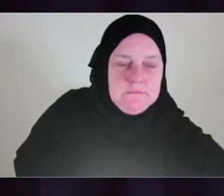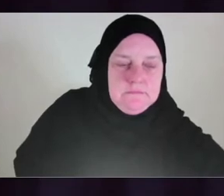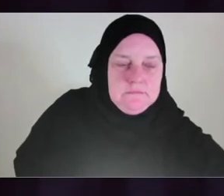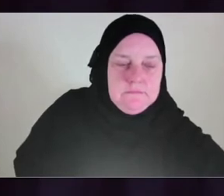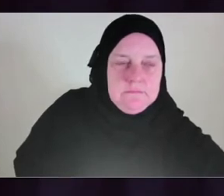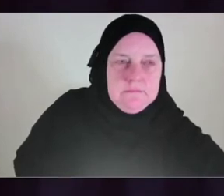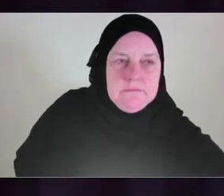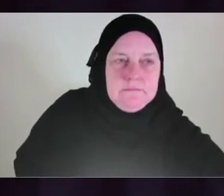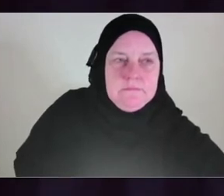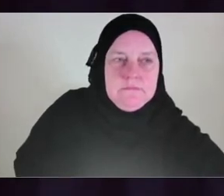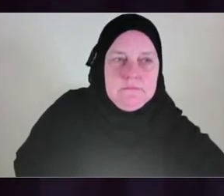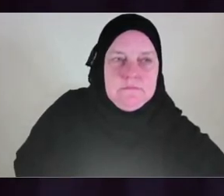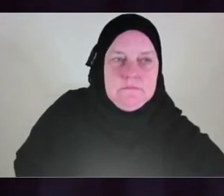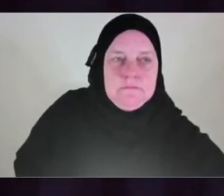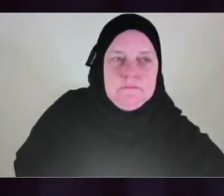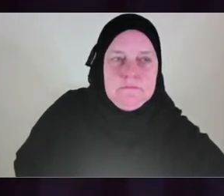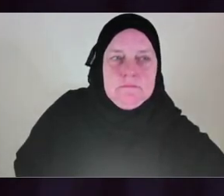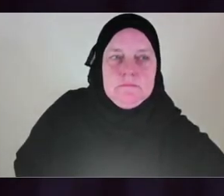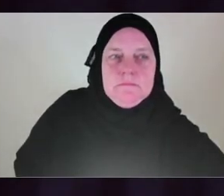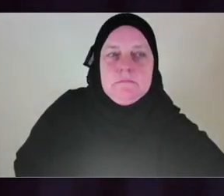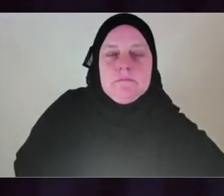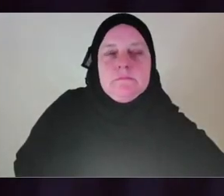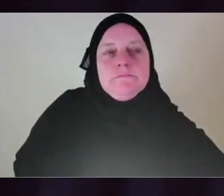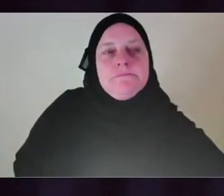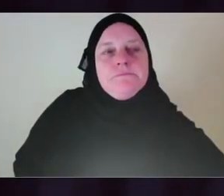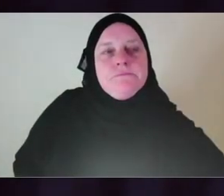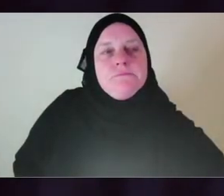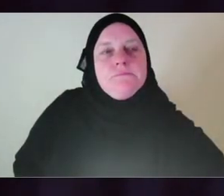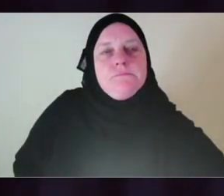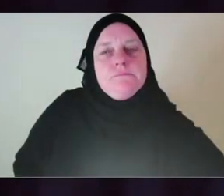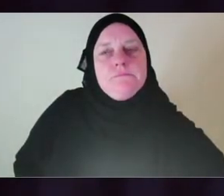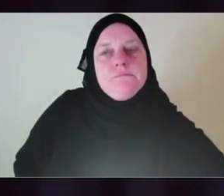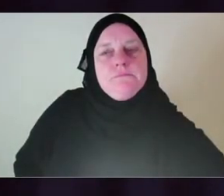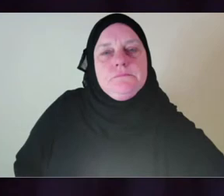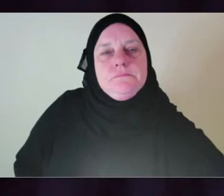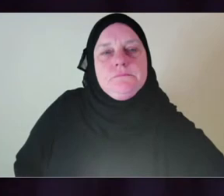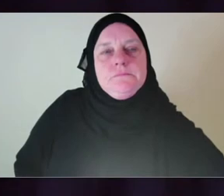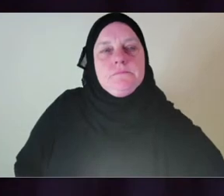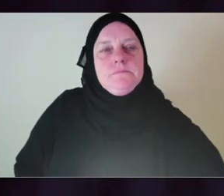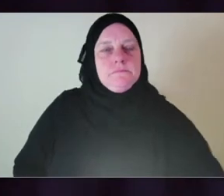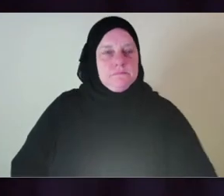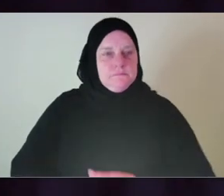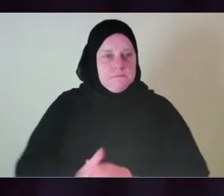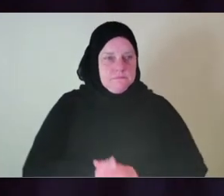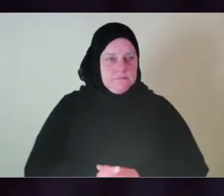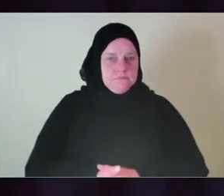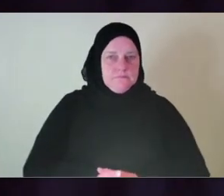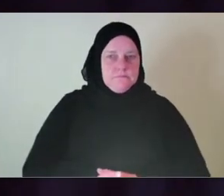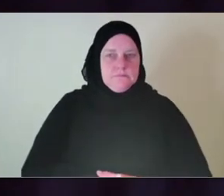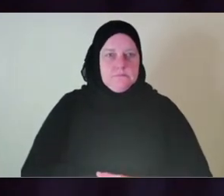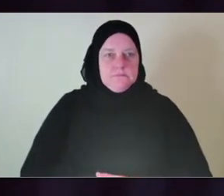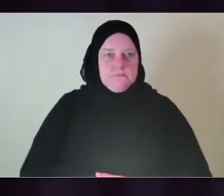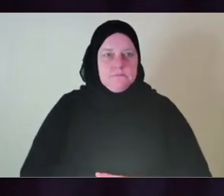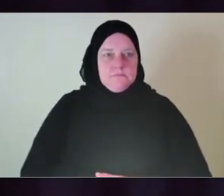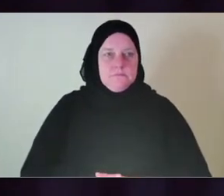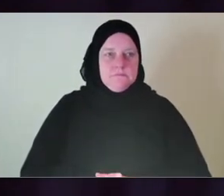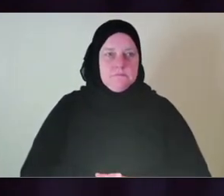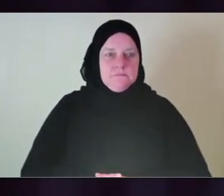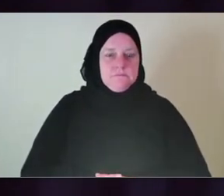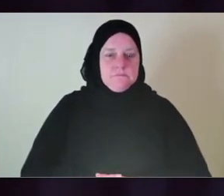صلى الله عليك يا سيدتي ومولاتي يا فاطمة